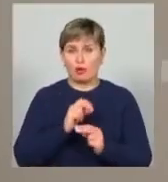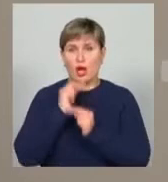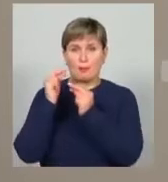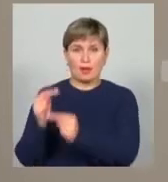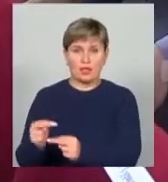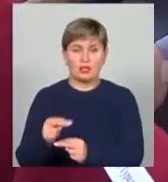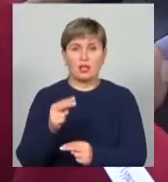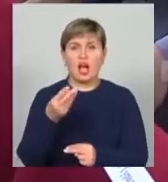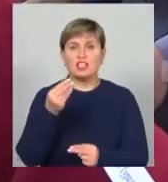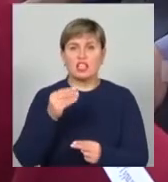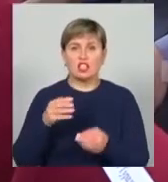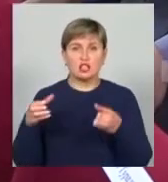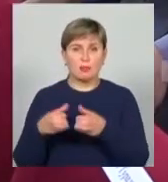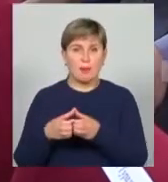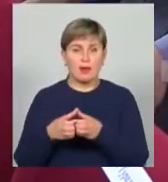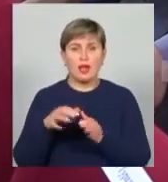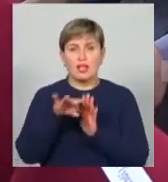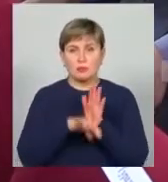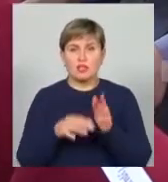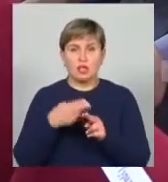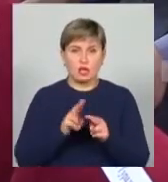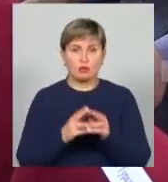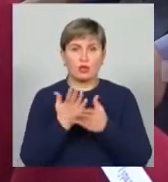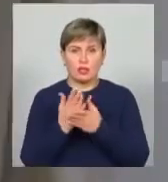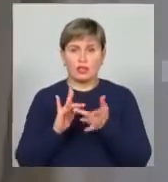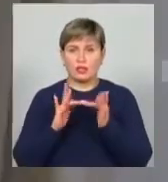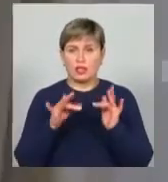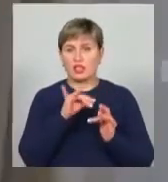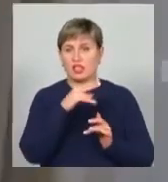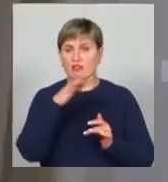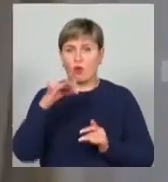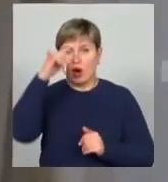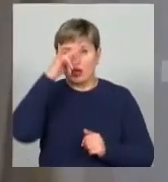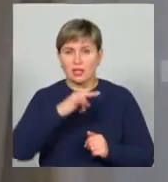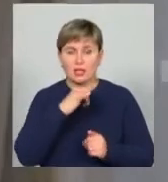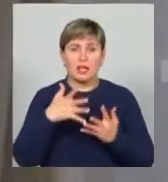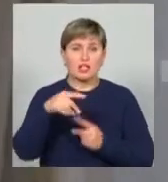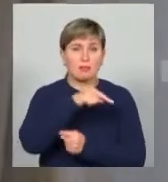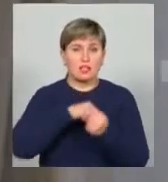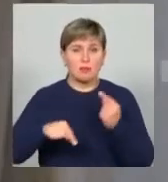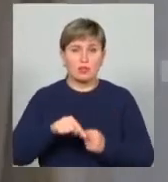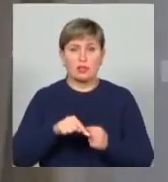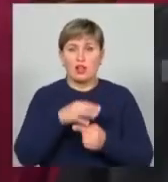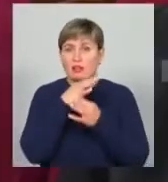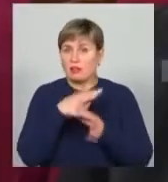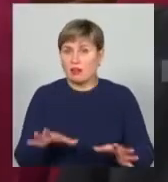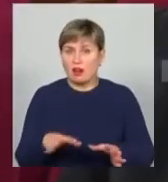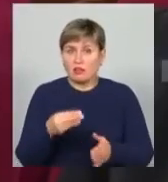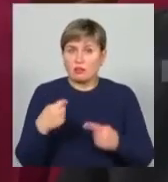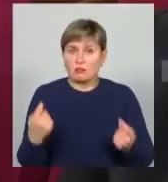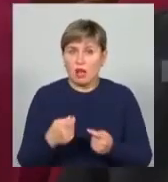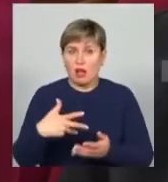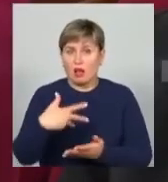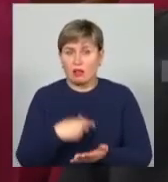обратиться к оценочным компаниям, список которых размещен на сайте «Инфоказахстан». А если бизнесменов не удовлетворит оценка